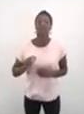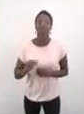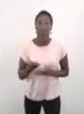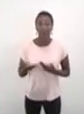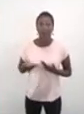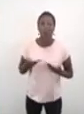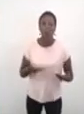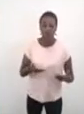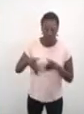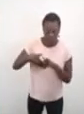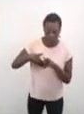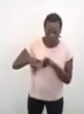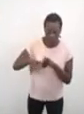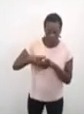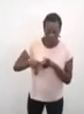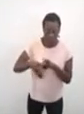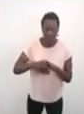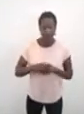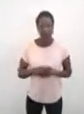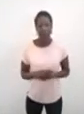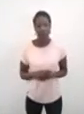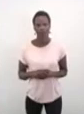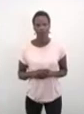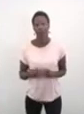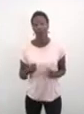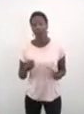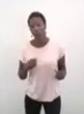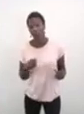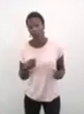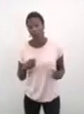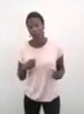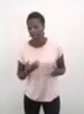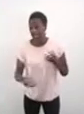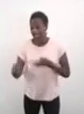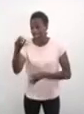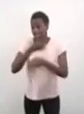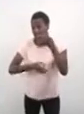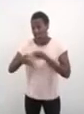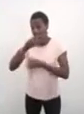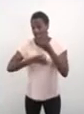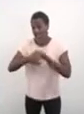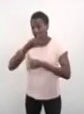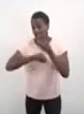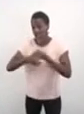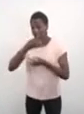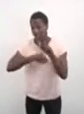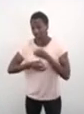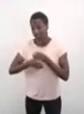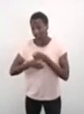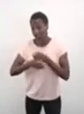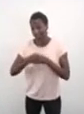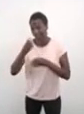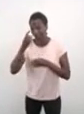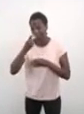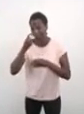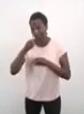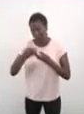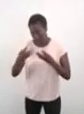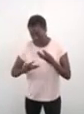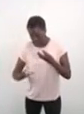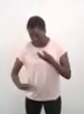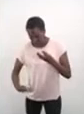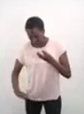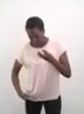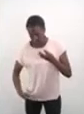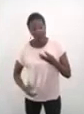Ensuite, je ne vais pas commenter tout ce que vous avez dit parce que vraiment, d'abord, vous le savez, je suis